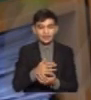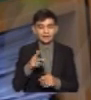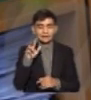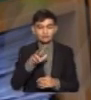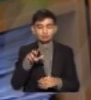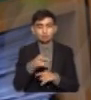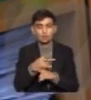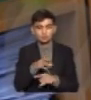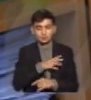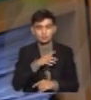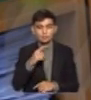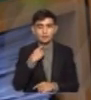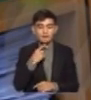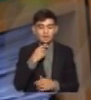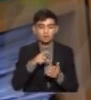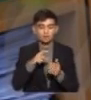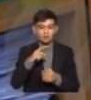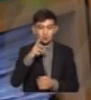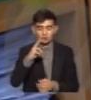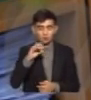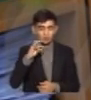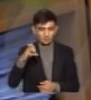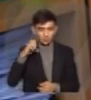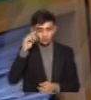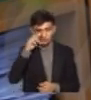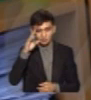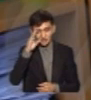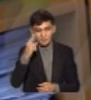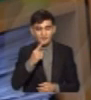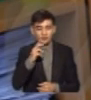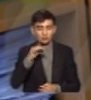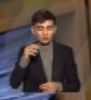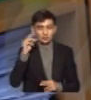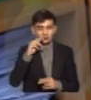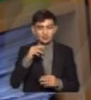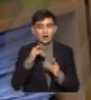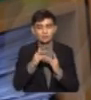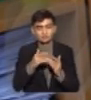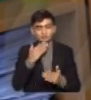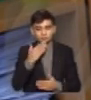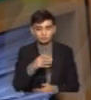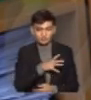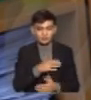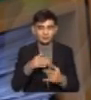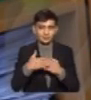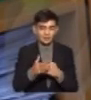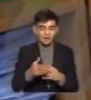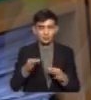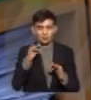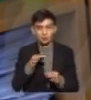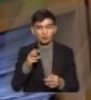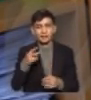3 часа ночи. Студент первого курса, проживающий в общежитии, обратился к воспитателю общежития с просьбой открыть дверь